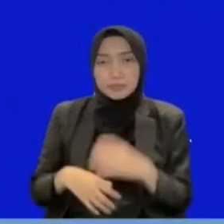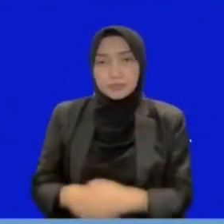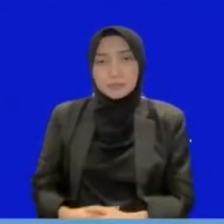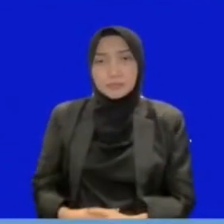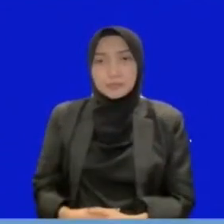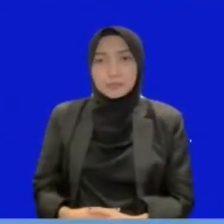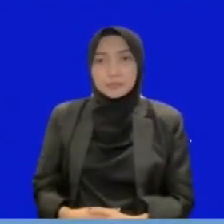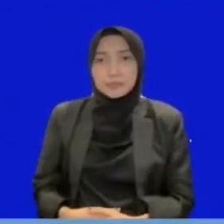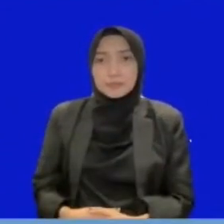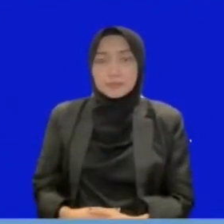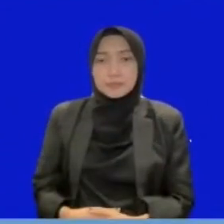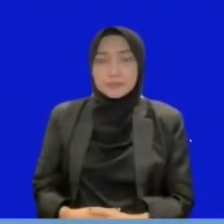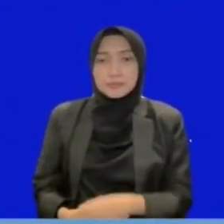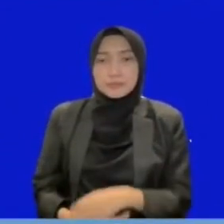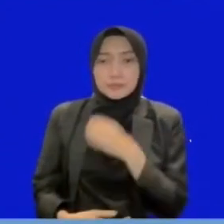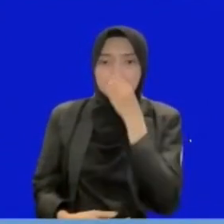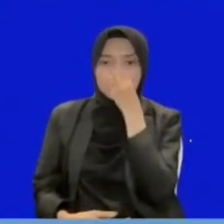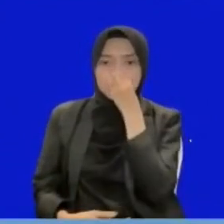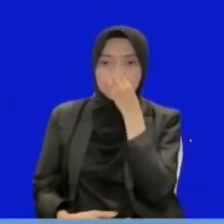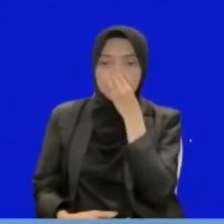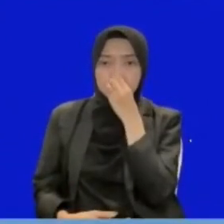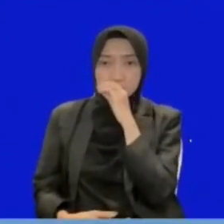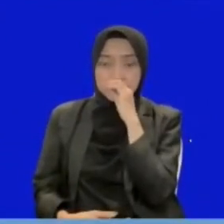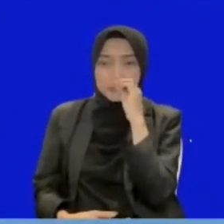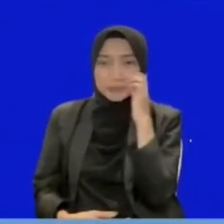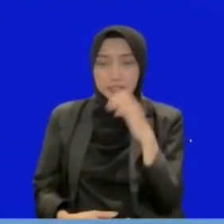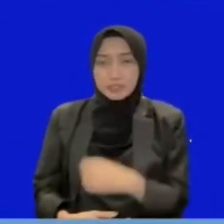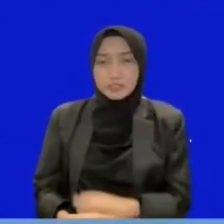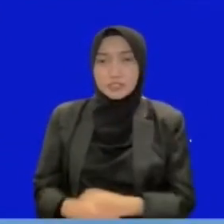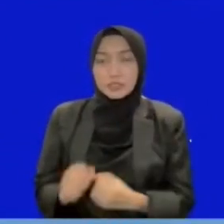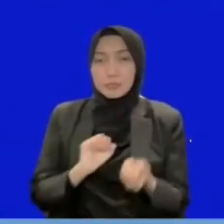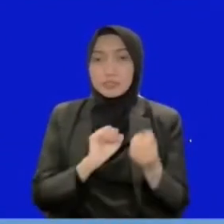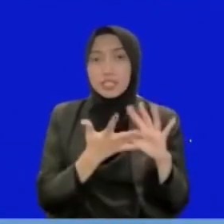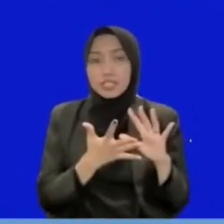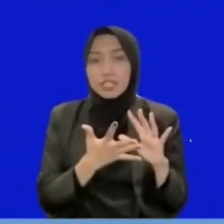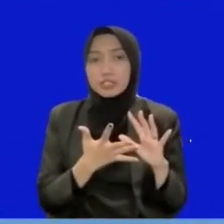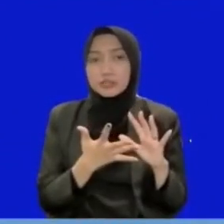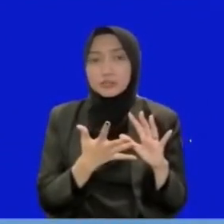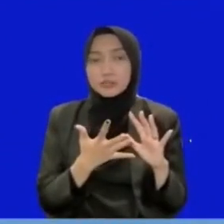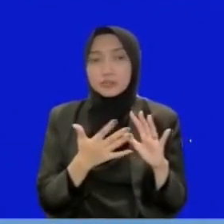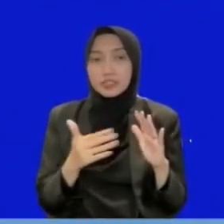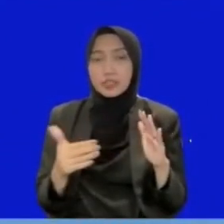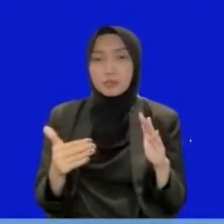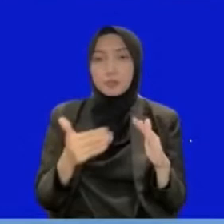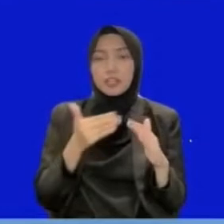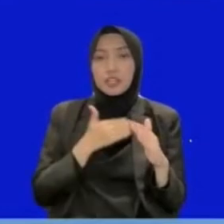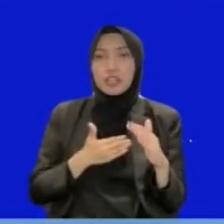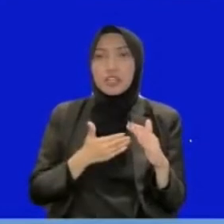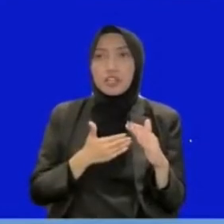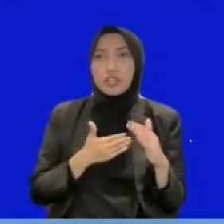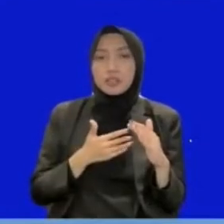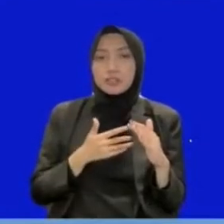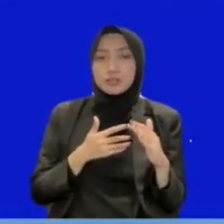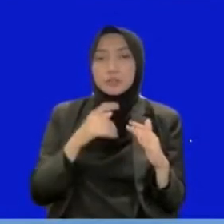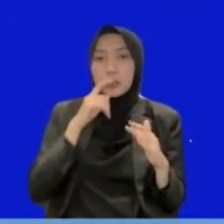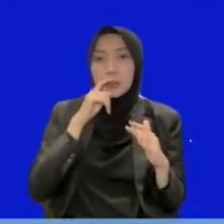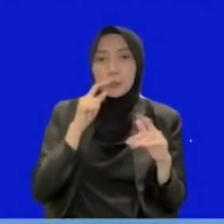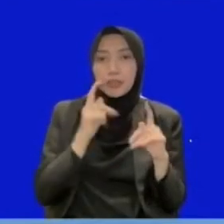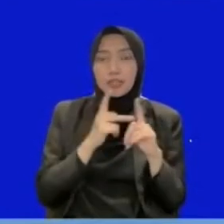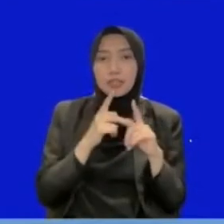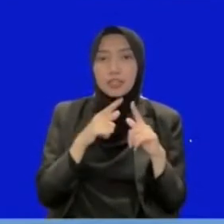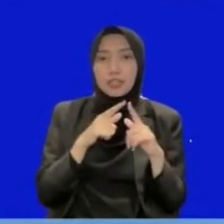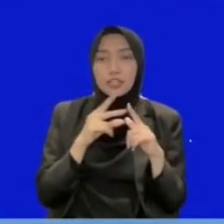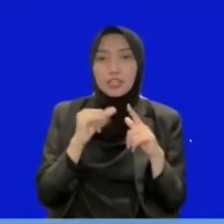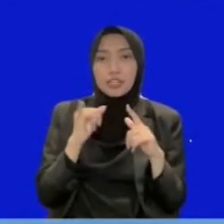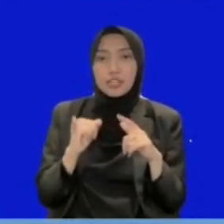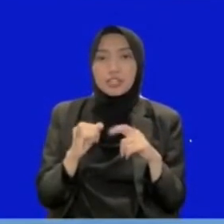ya. Kemudian untuk kebencanaannya di belakangnya Pak Hari ini, Pak Dokter